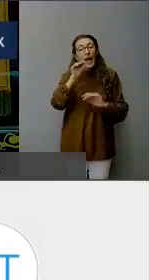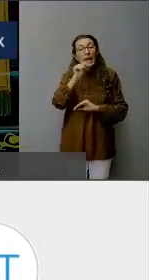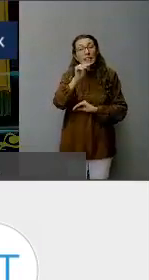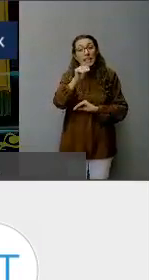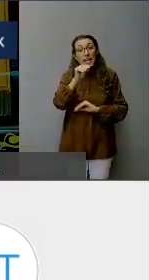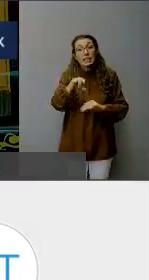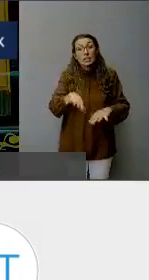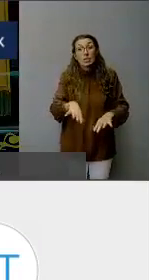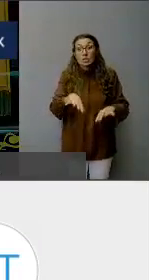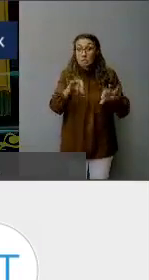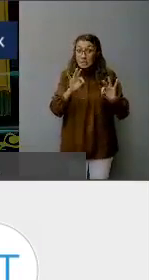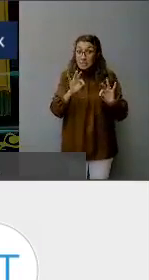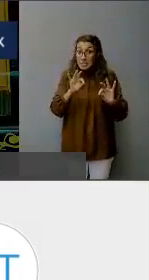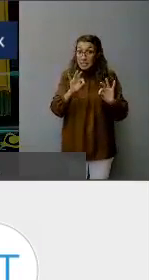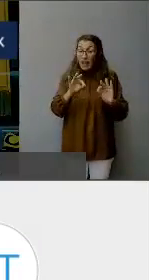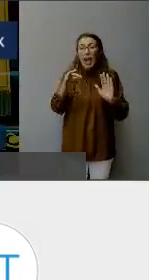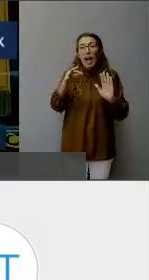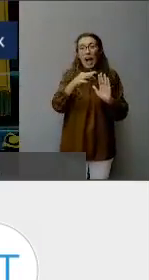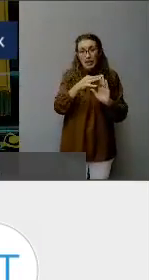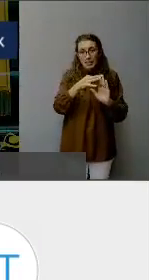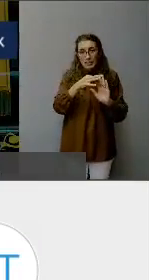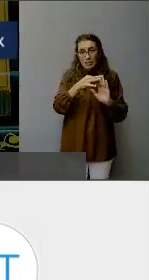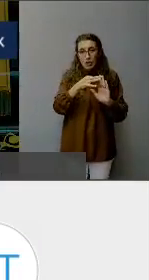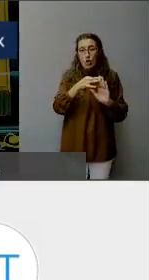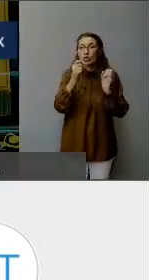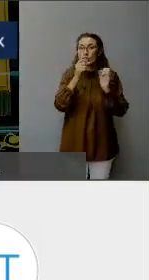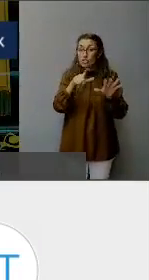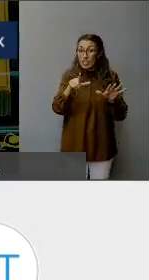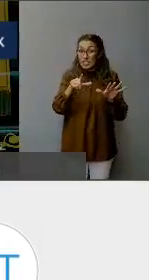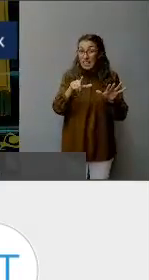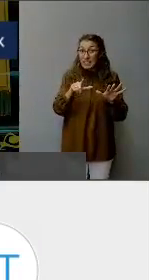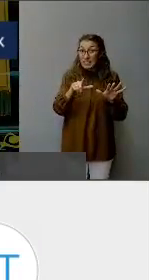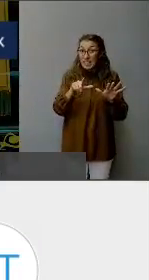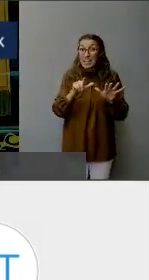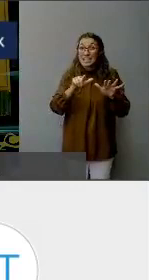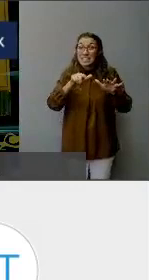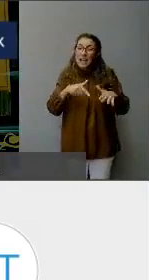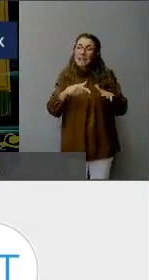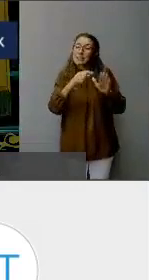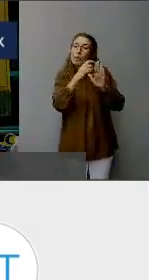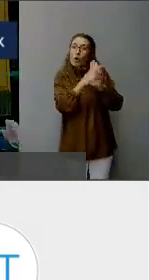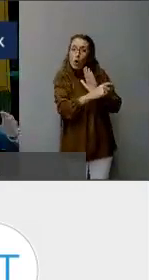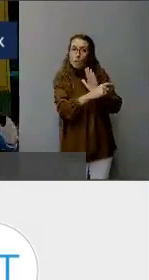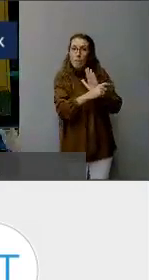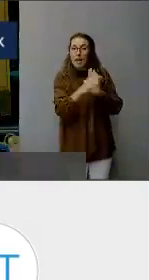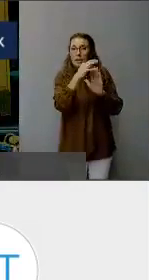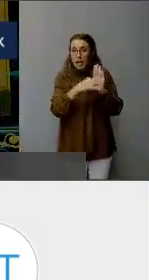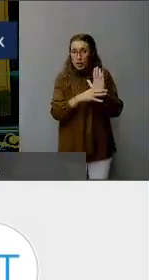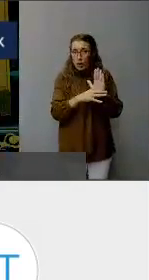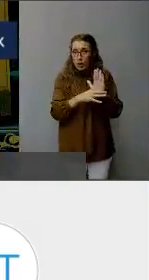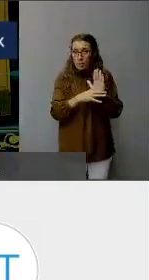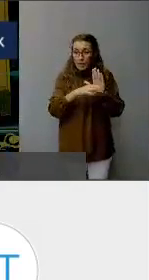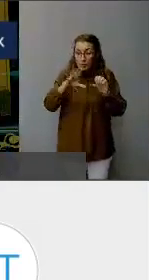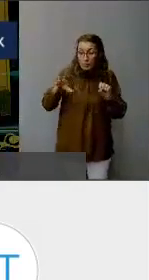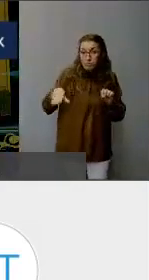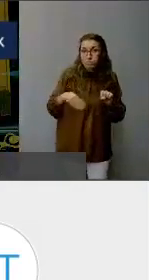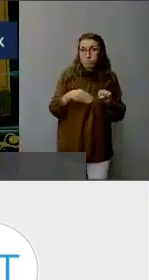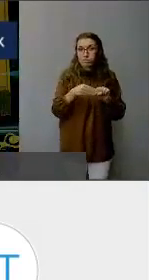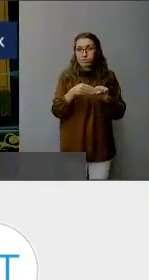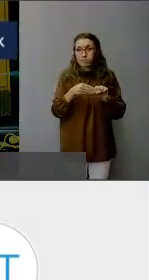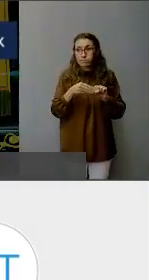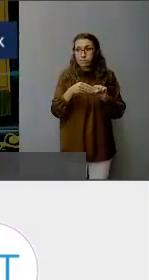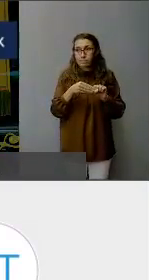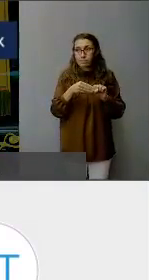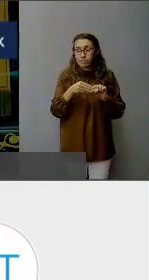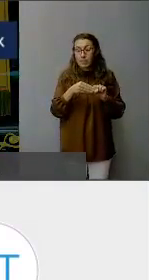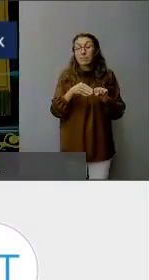sospensiva ai sinistri articolo 17 settimo comma del regolamento accorpata per tutte le ragioni che